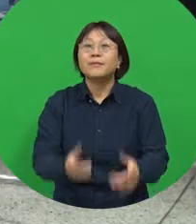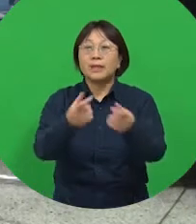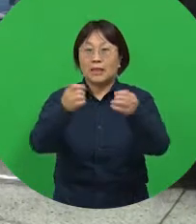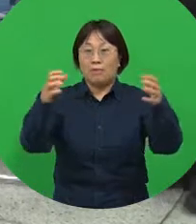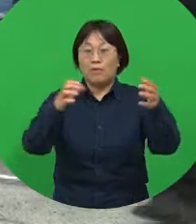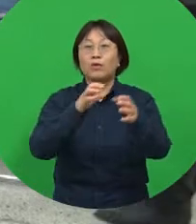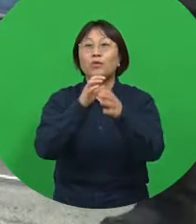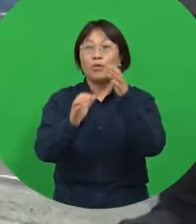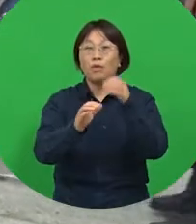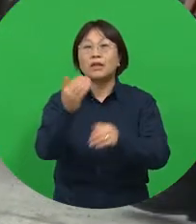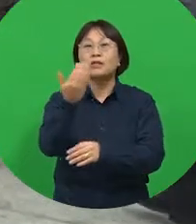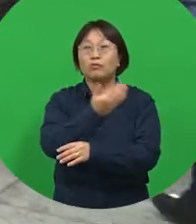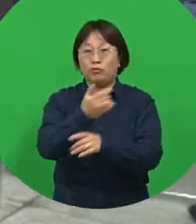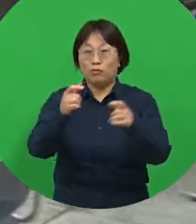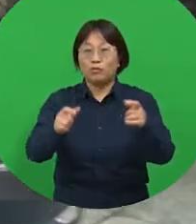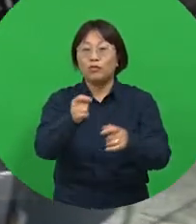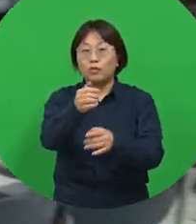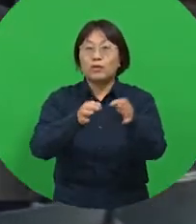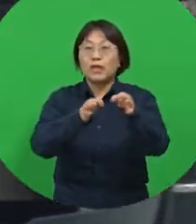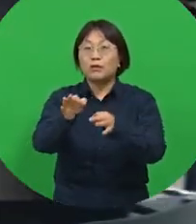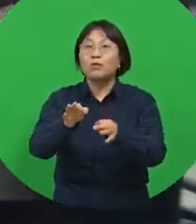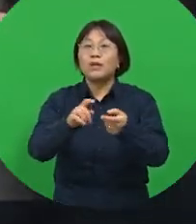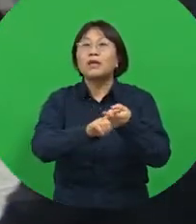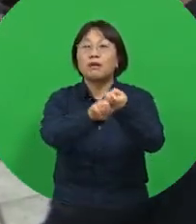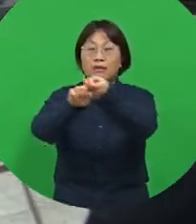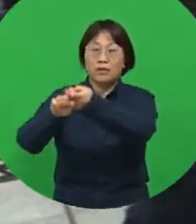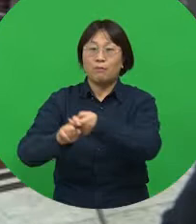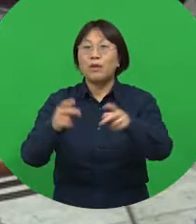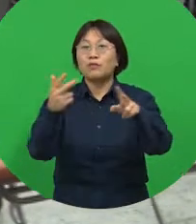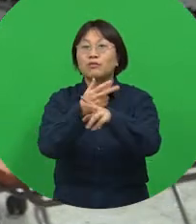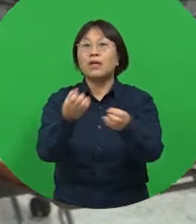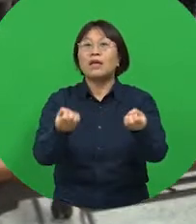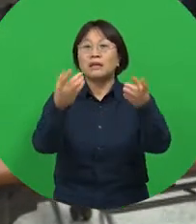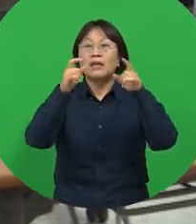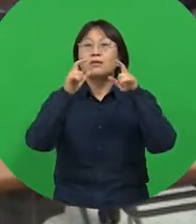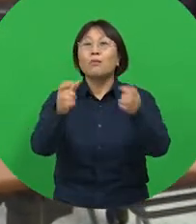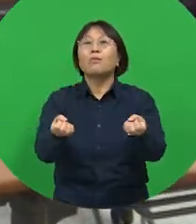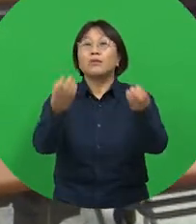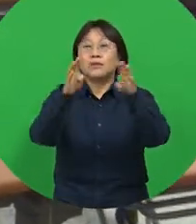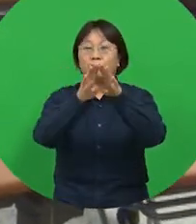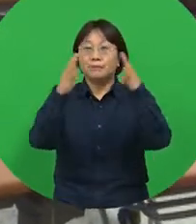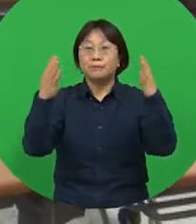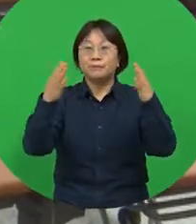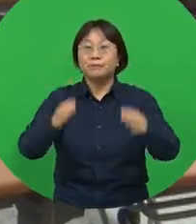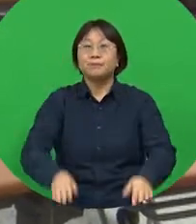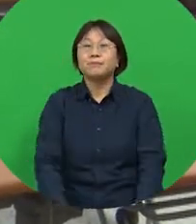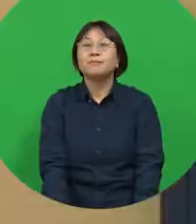함께 모여 소통하는 구로구 소상공인연합회 소상공인 주간 행사 선포식이 열렸습니다.